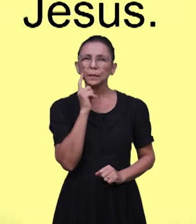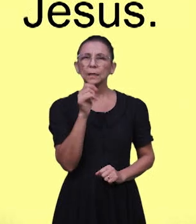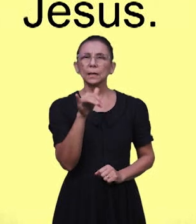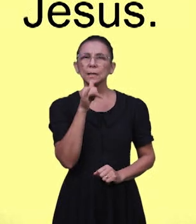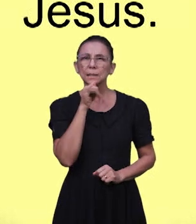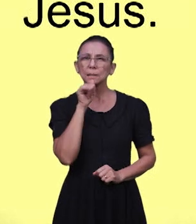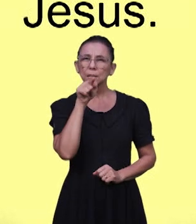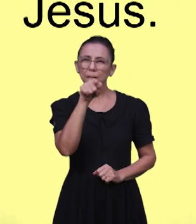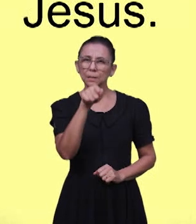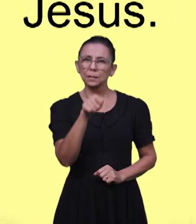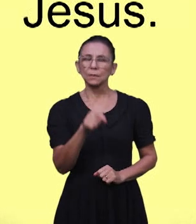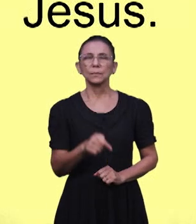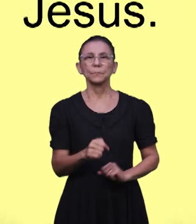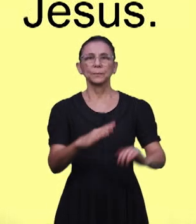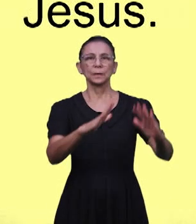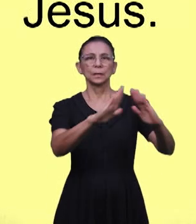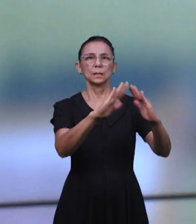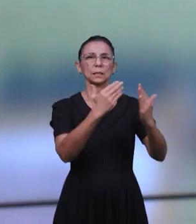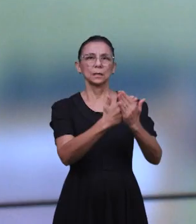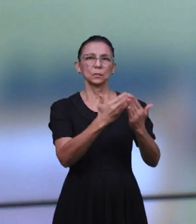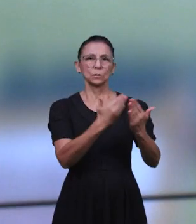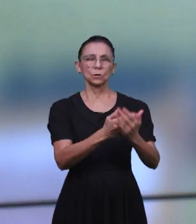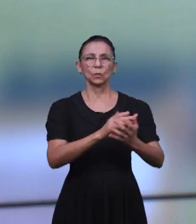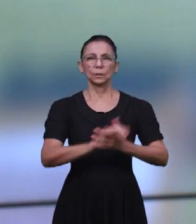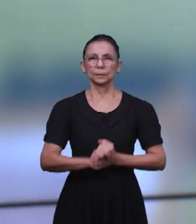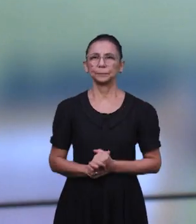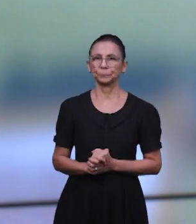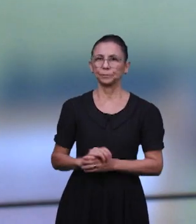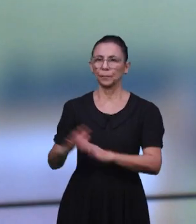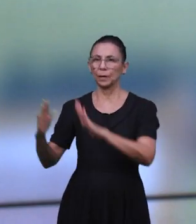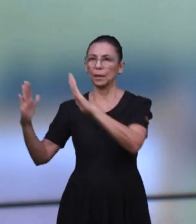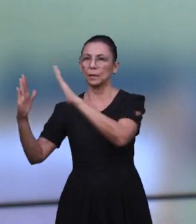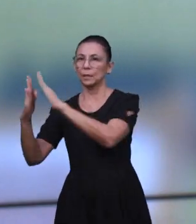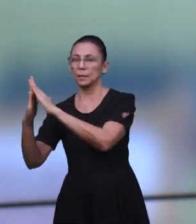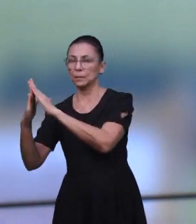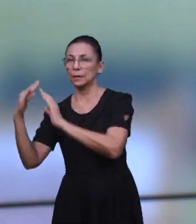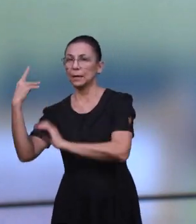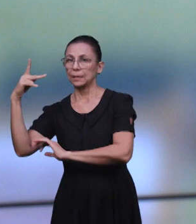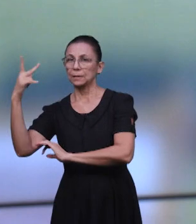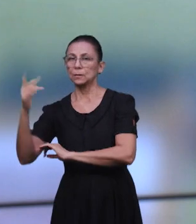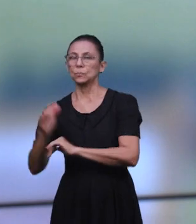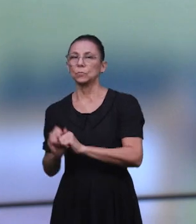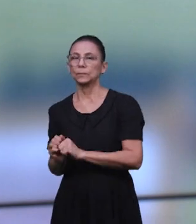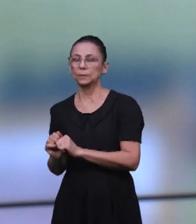Pensez bien au chemin pour aller à l'école. Vous quittez votre maison, vous prenez